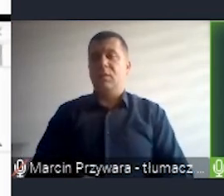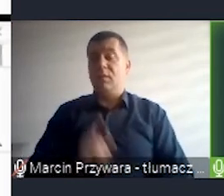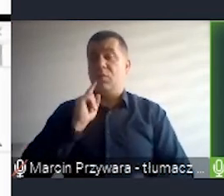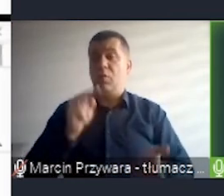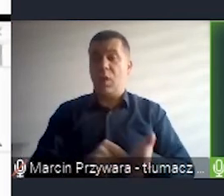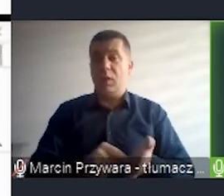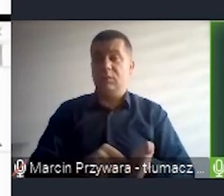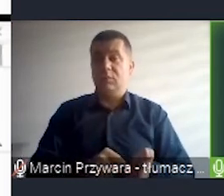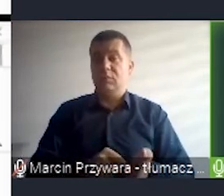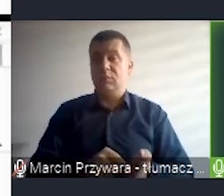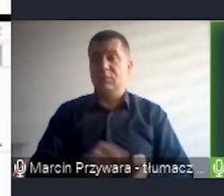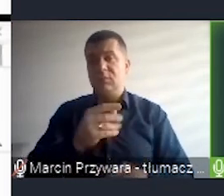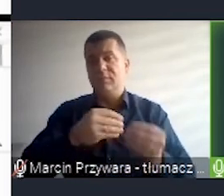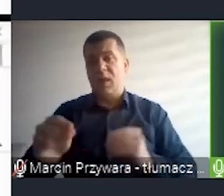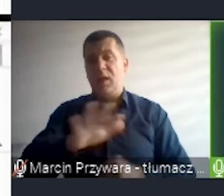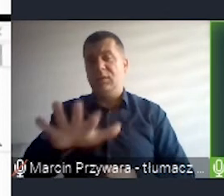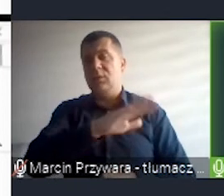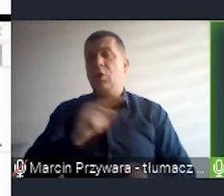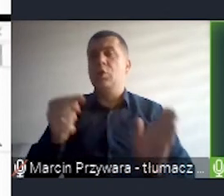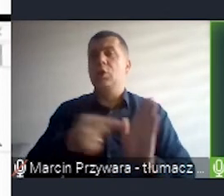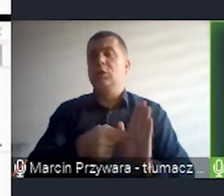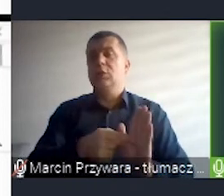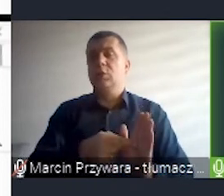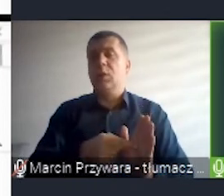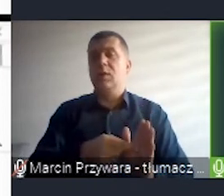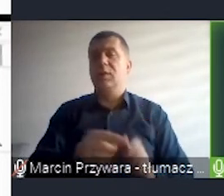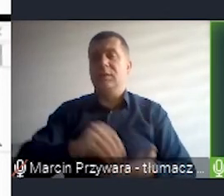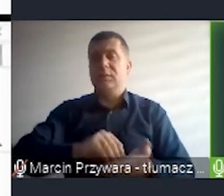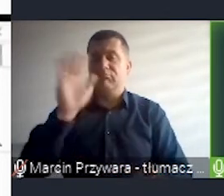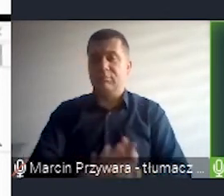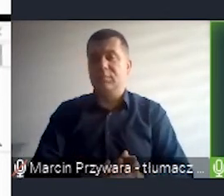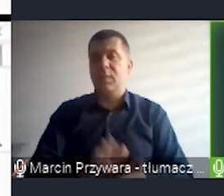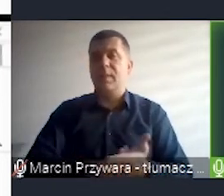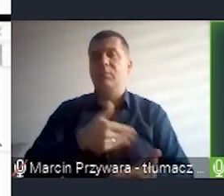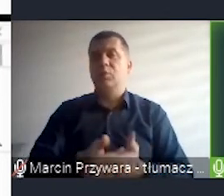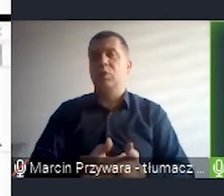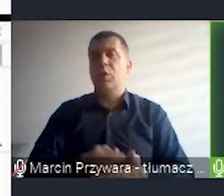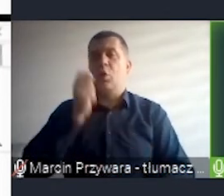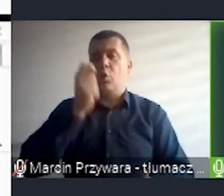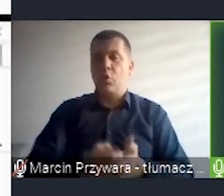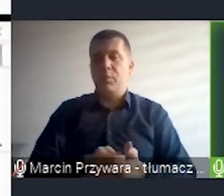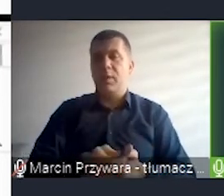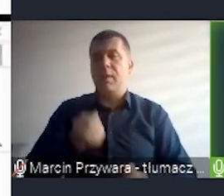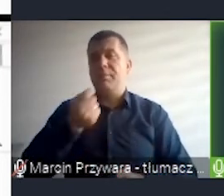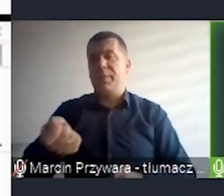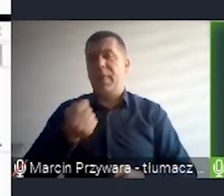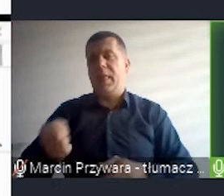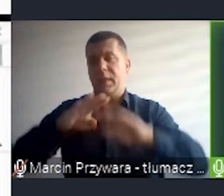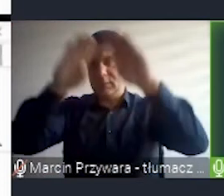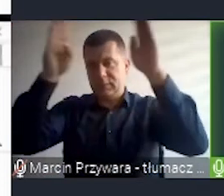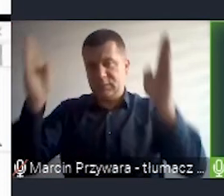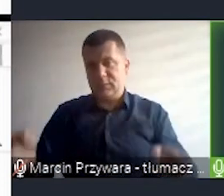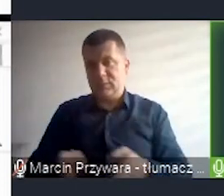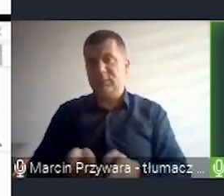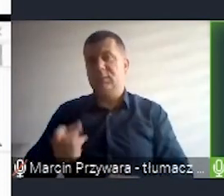Właśnie znaczna część z nich dotyczyła tego, że zapisano na przykład, że kupujemy piec,